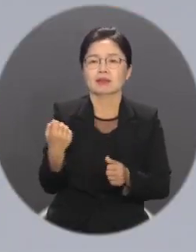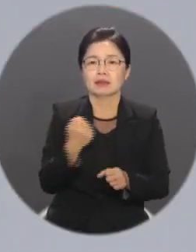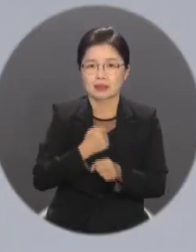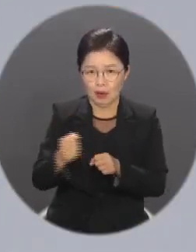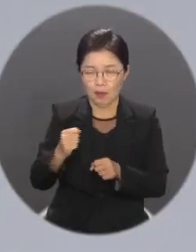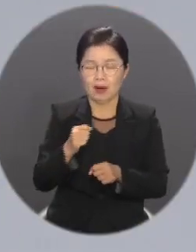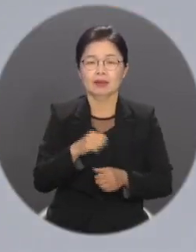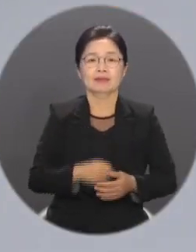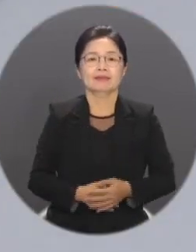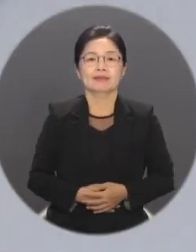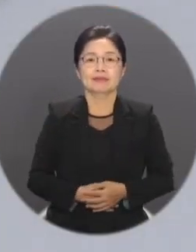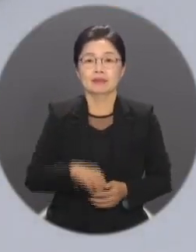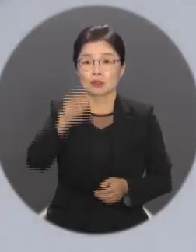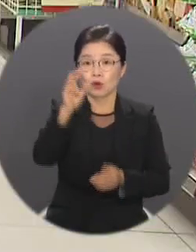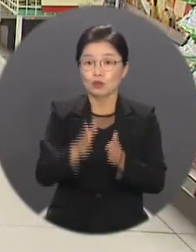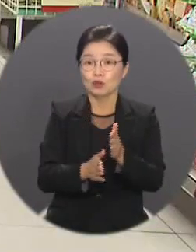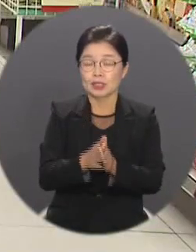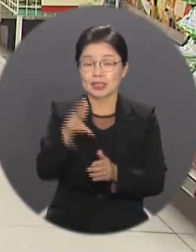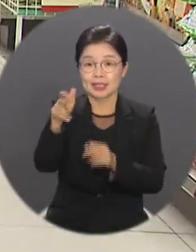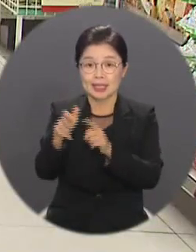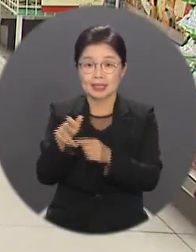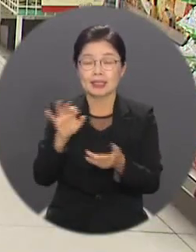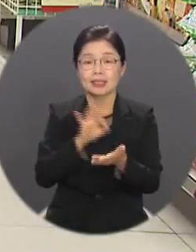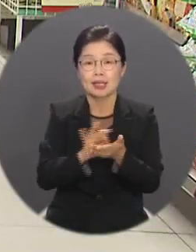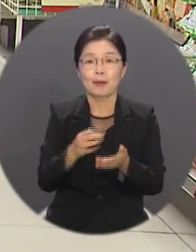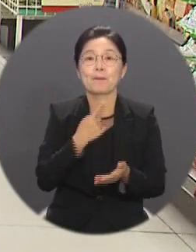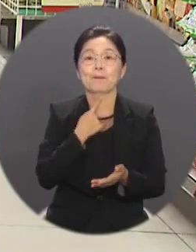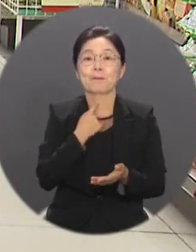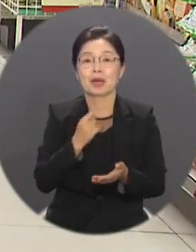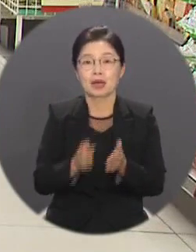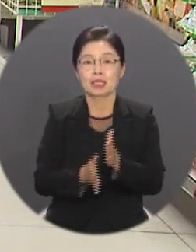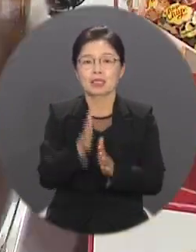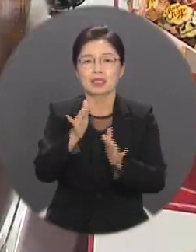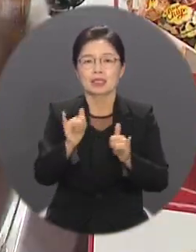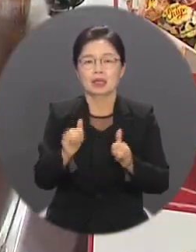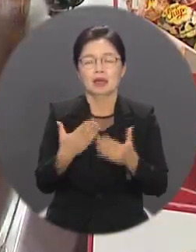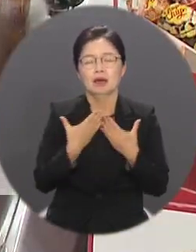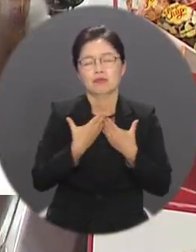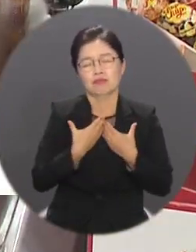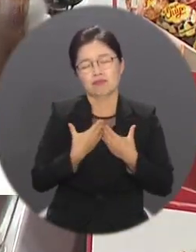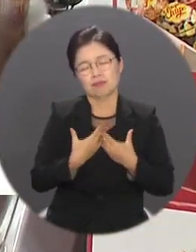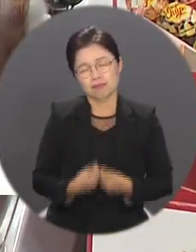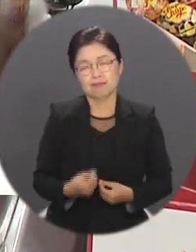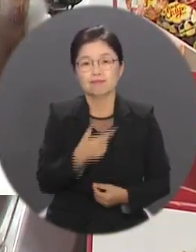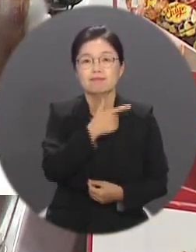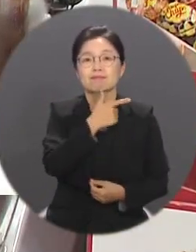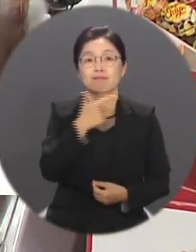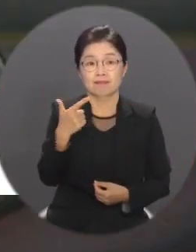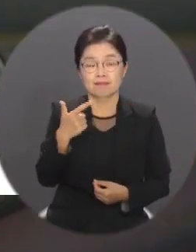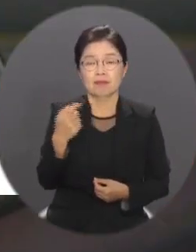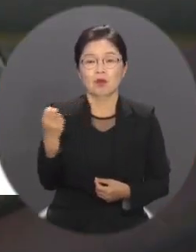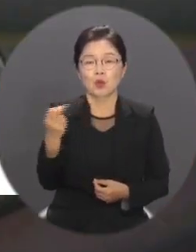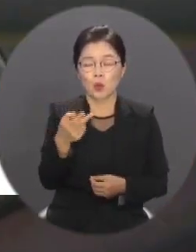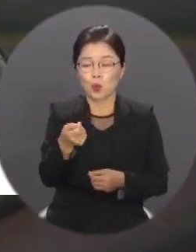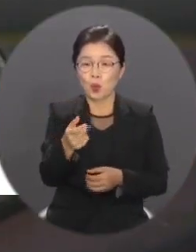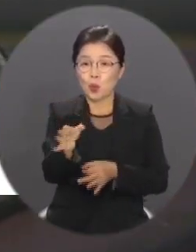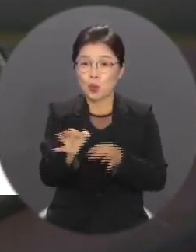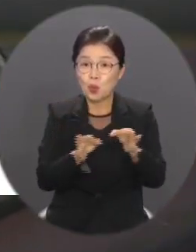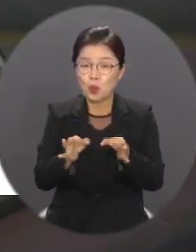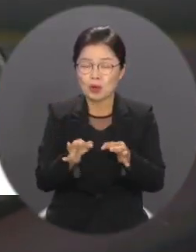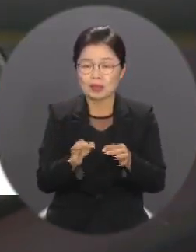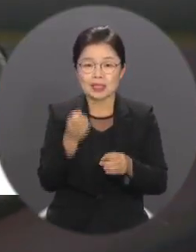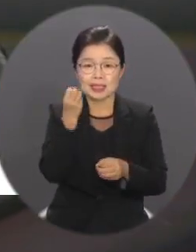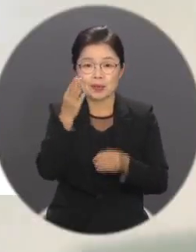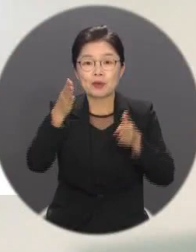혜택 처럼 광교 상생 카드를 사용했던 시민들은 허탈할 수 밖에 없고 소상공인 들은 지난 3개월 동안